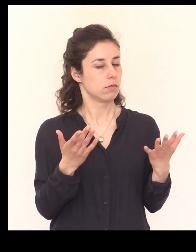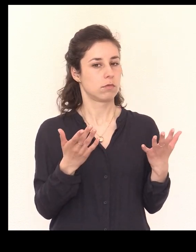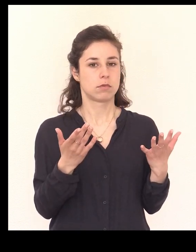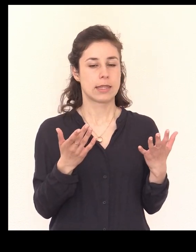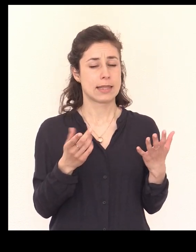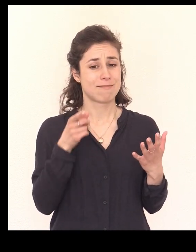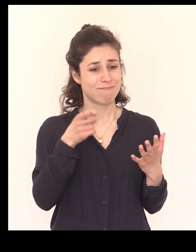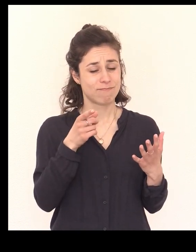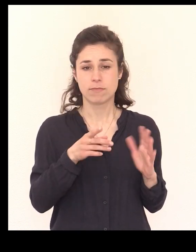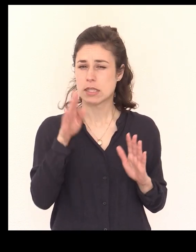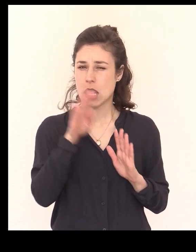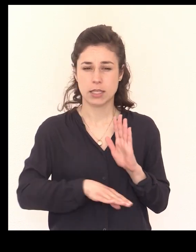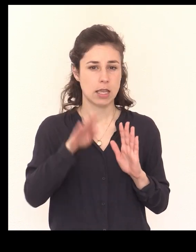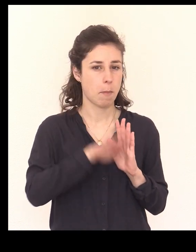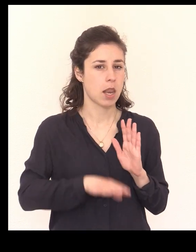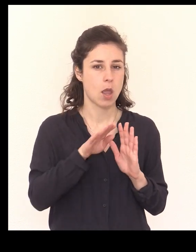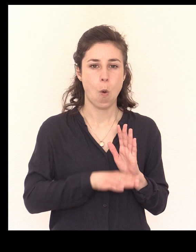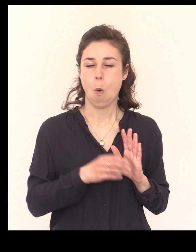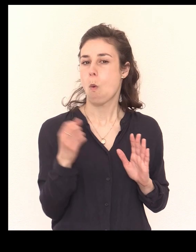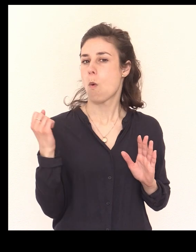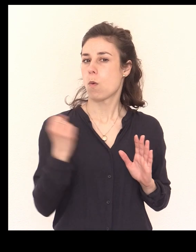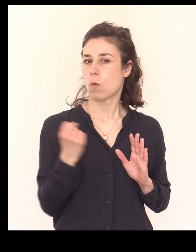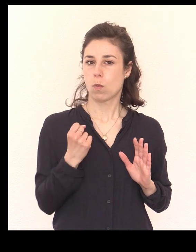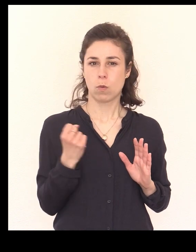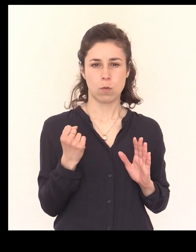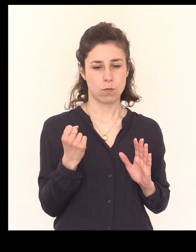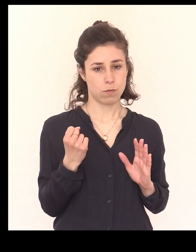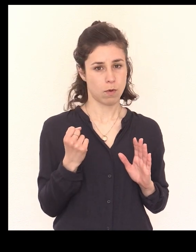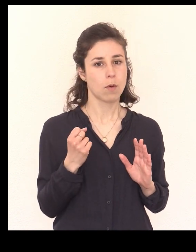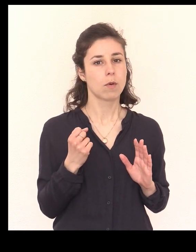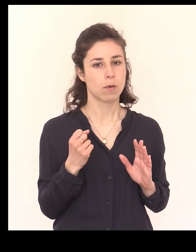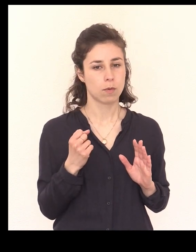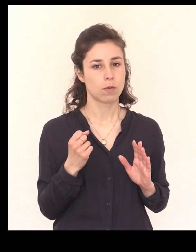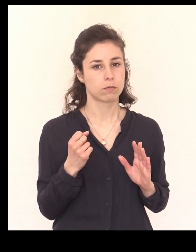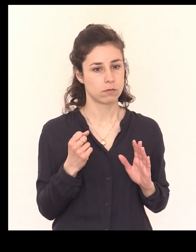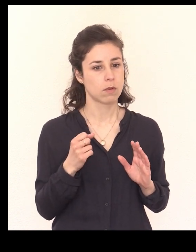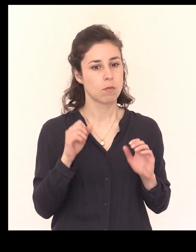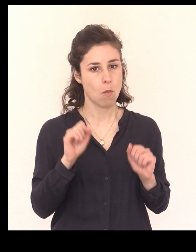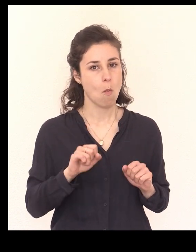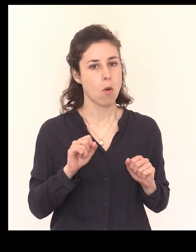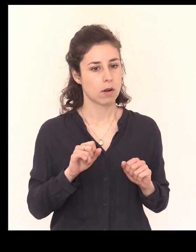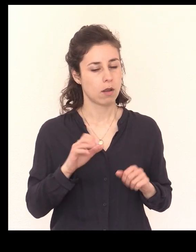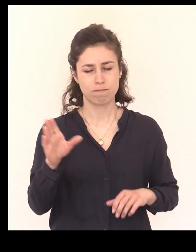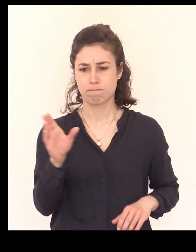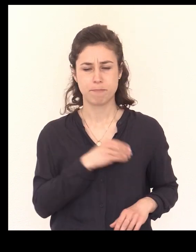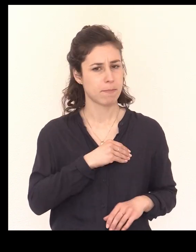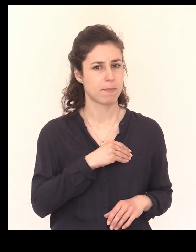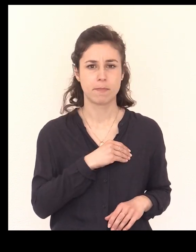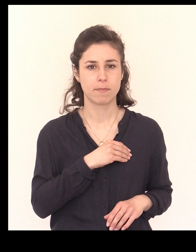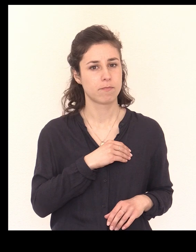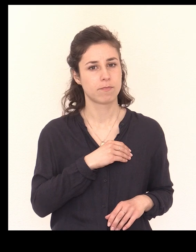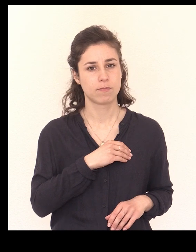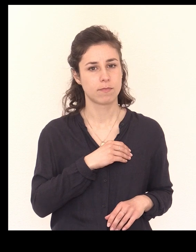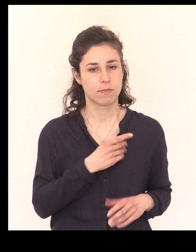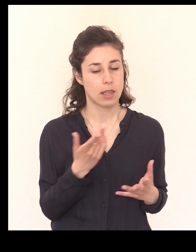eine derartige Diskriminierung, die so tief sitzen kann bei jemandem, der da anruft. Das kann